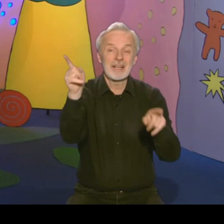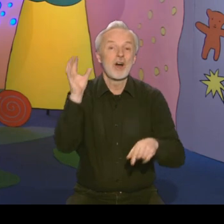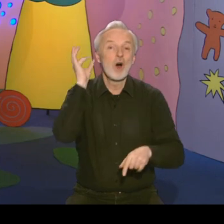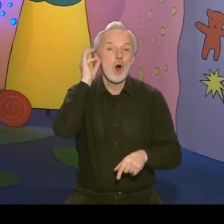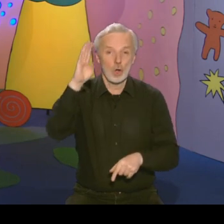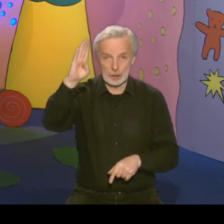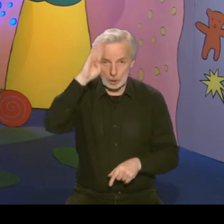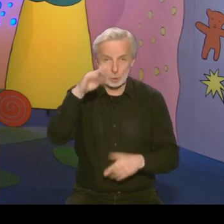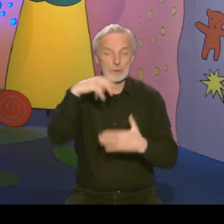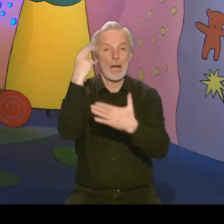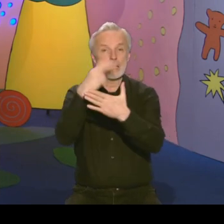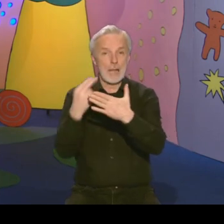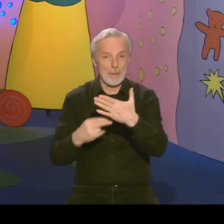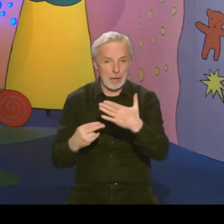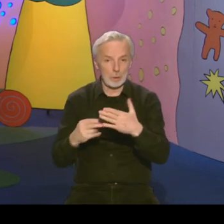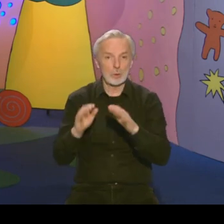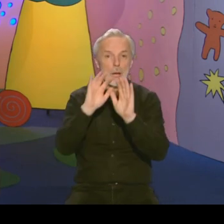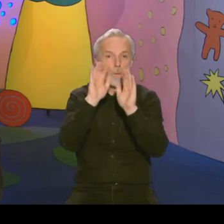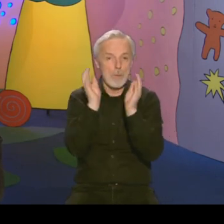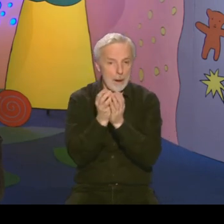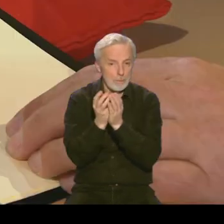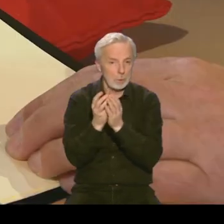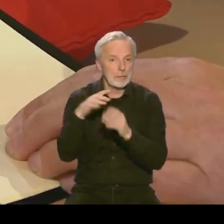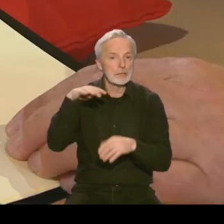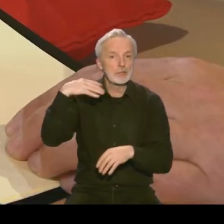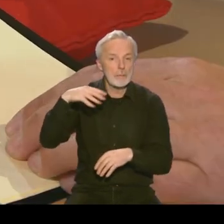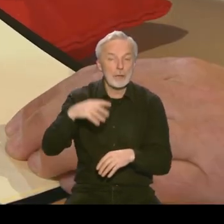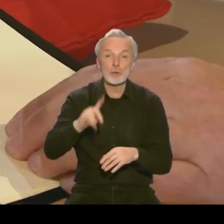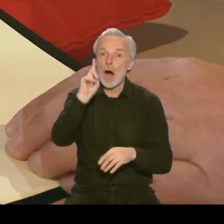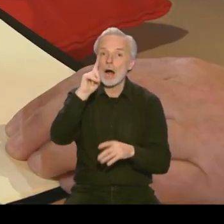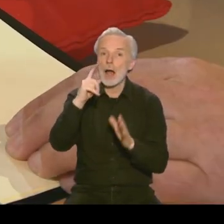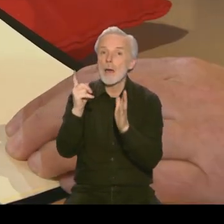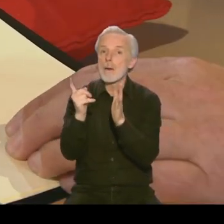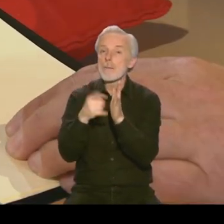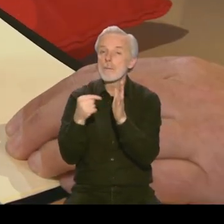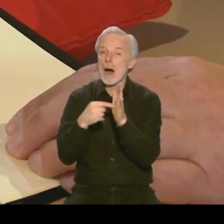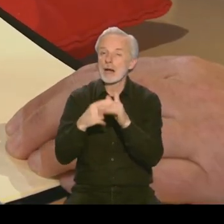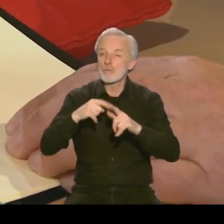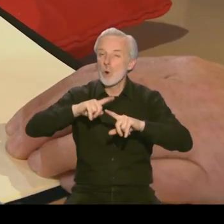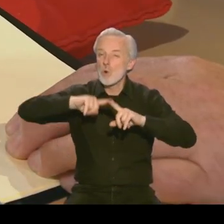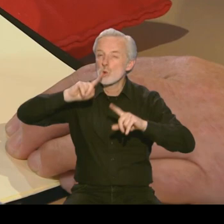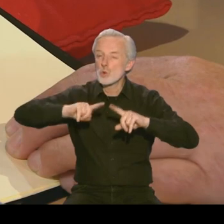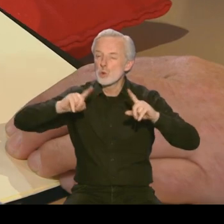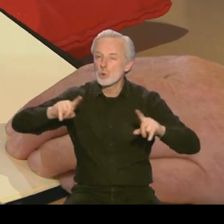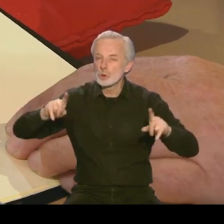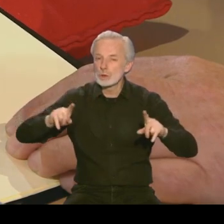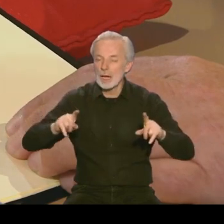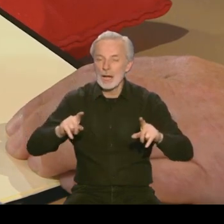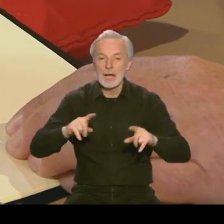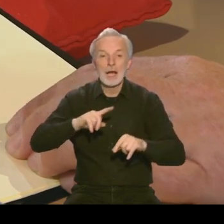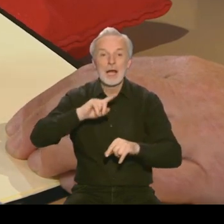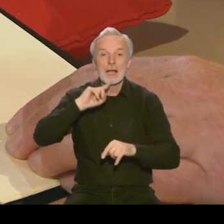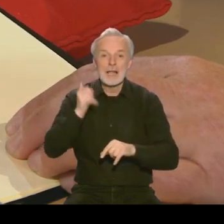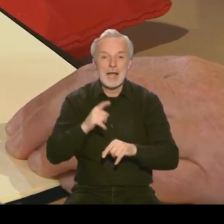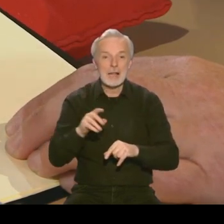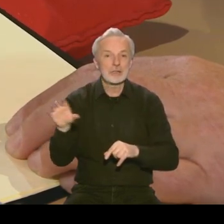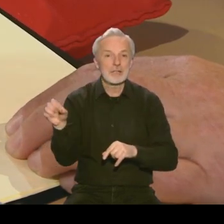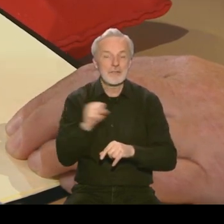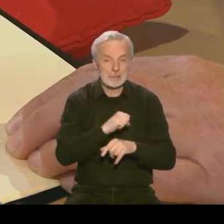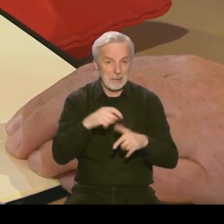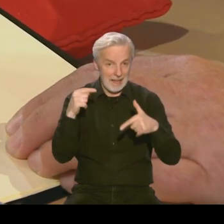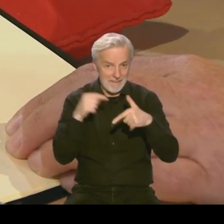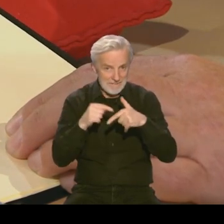příště bambuly. Ale, jak říká František, hodně barevnou a nejlépe tak, že si vemete fix